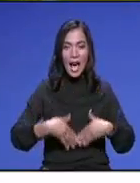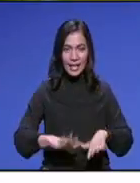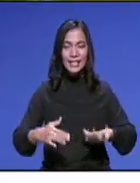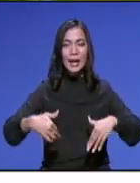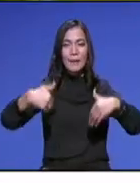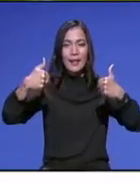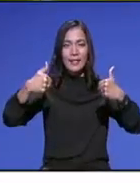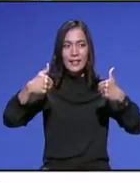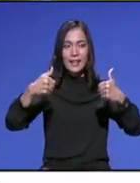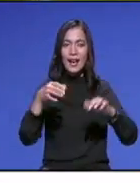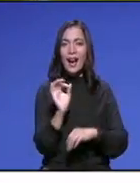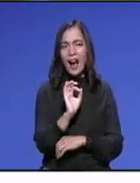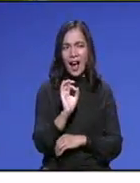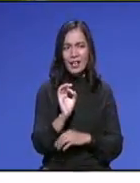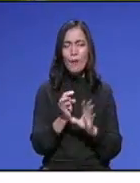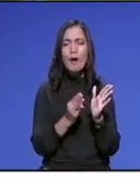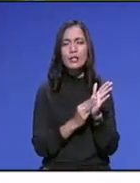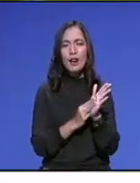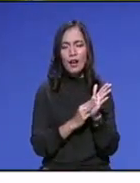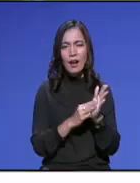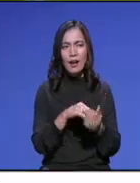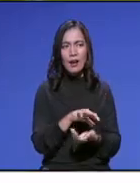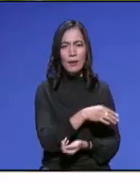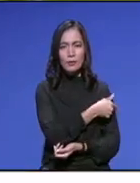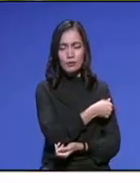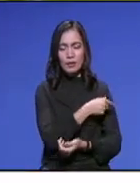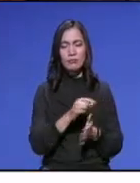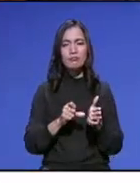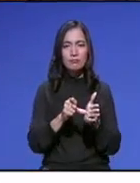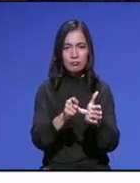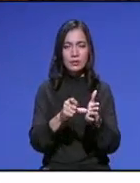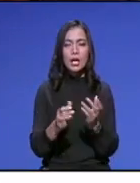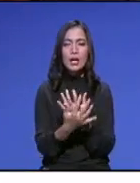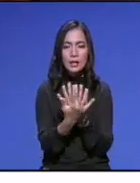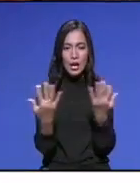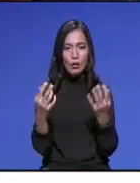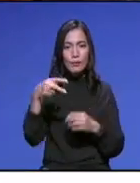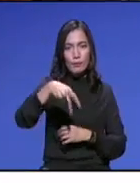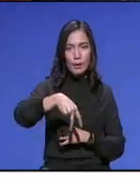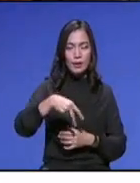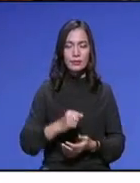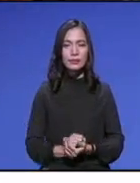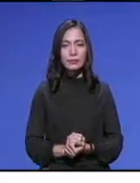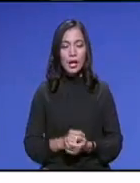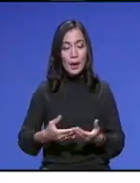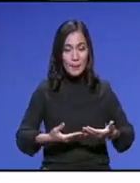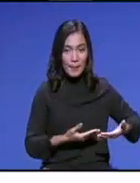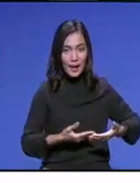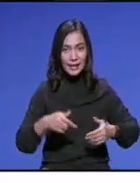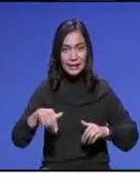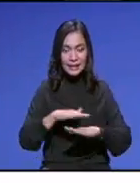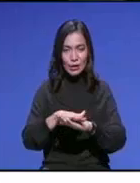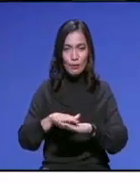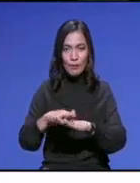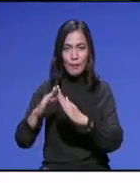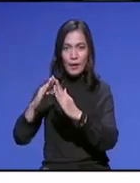selamat. Gak ada, soalnya kita dibantu dengan calon penumpang yang lain. Kini si bayi masih dirawat di rumah bidan